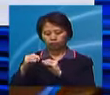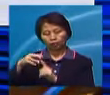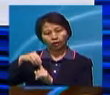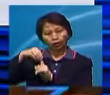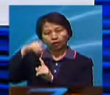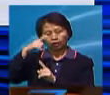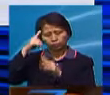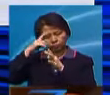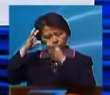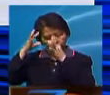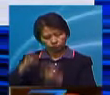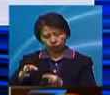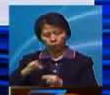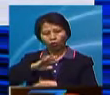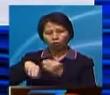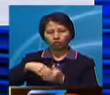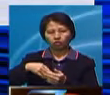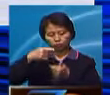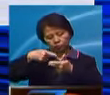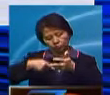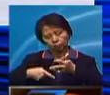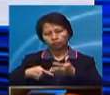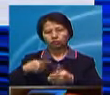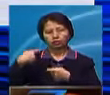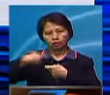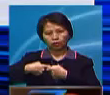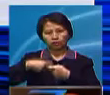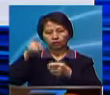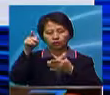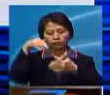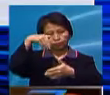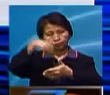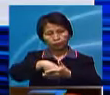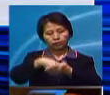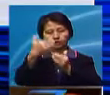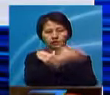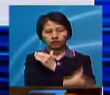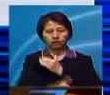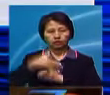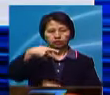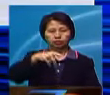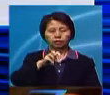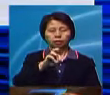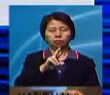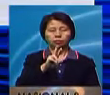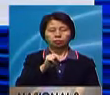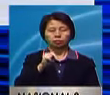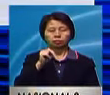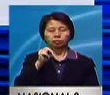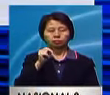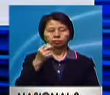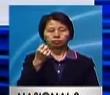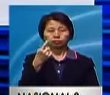bagi memutuskan semua perkara berkaitan urusan pilihan raya negeri PRN Sarawak ke-11.